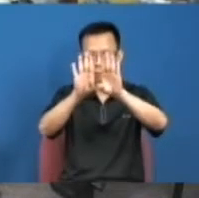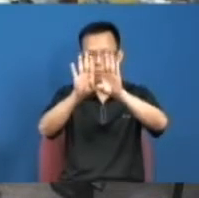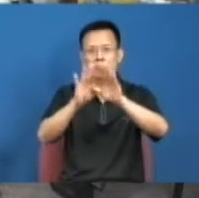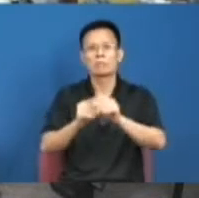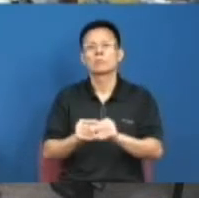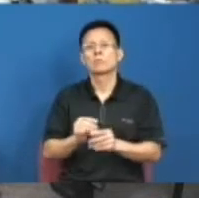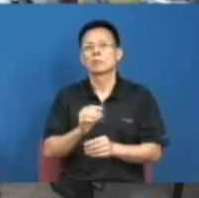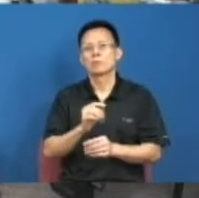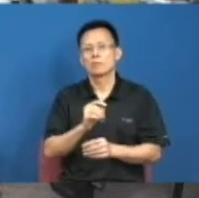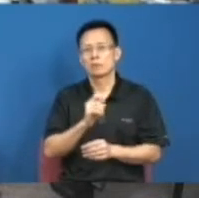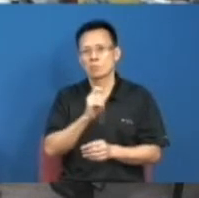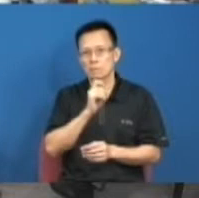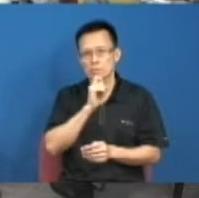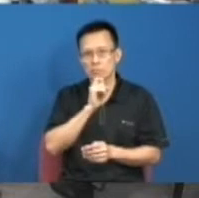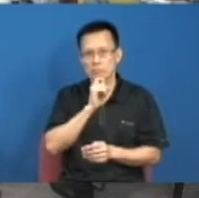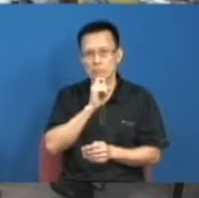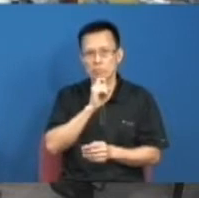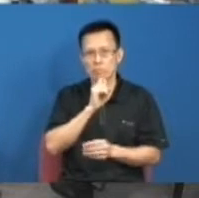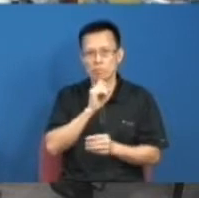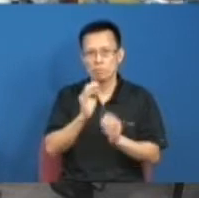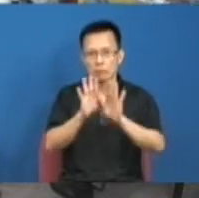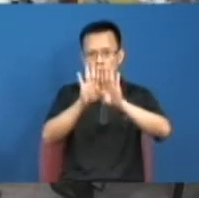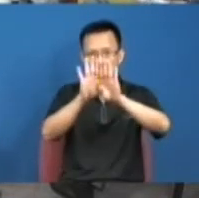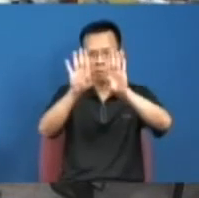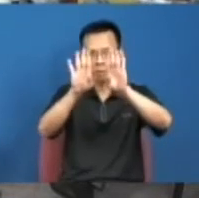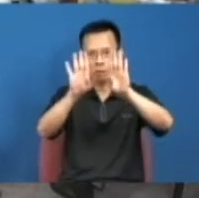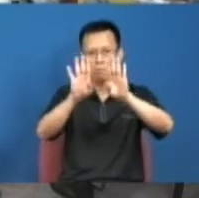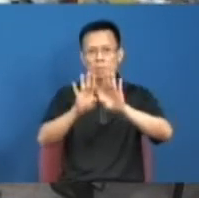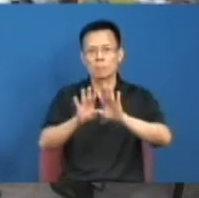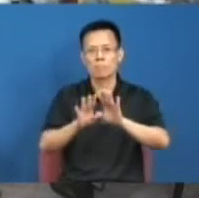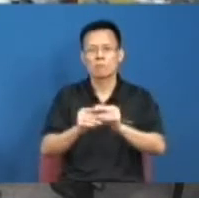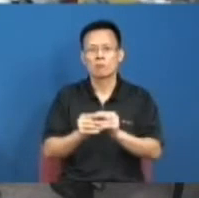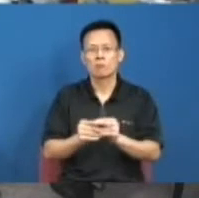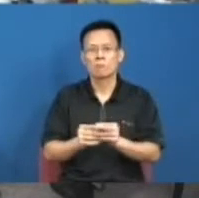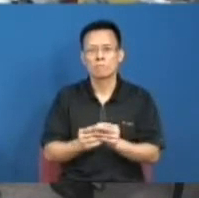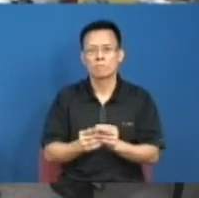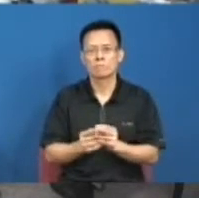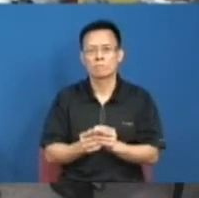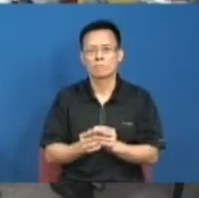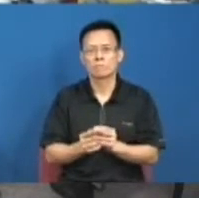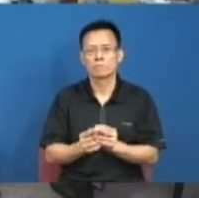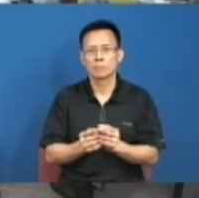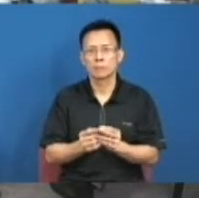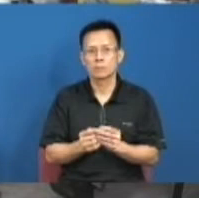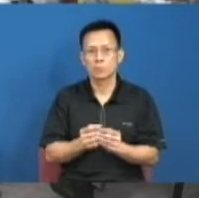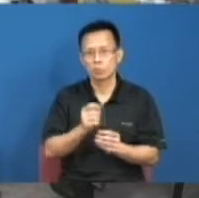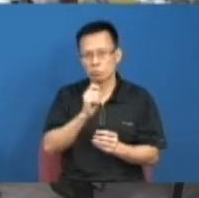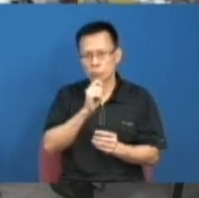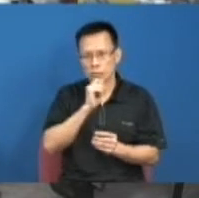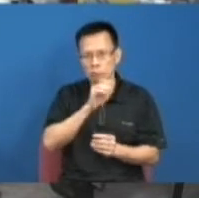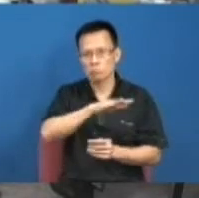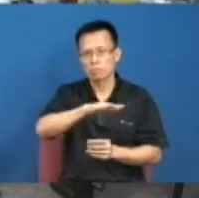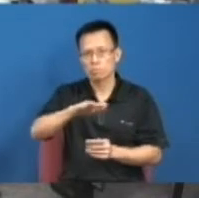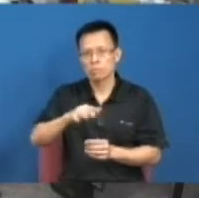有即係爆裂啦，我哋一般嚟講就講爆裂啦，就即係有咁嘅情況